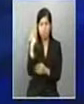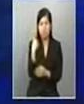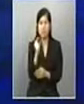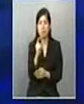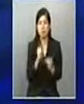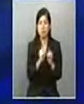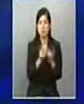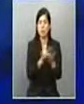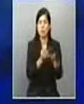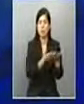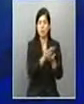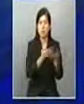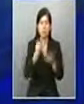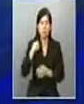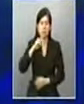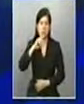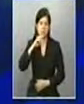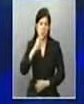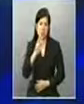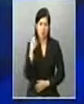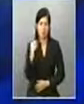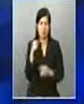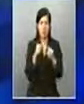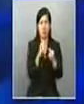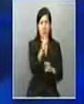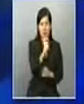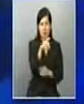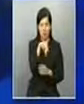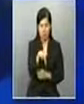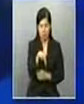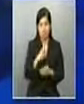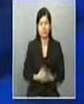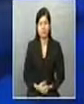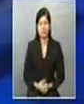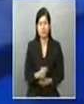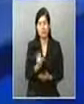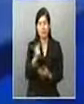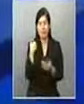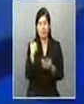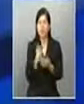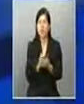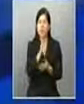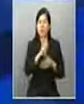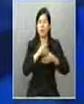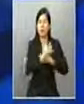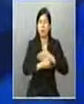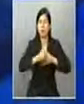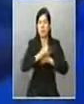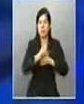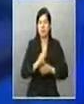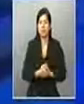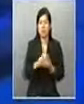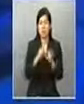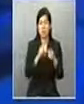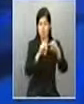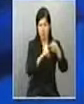าถึง2รอบด้วยกันในกรณีของวันอังคารและวันพุธที่ผ่านมานะคะซึ่งก็จะมีทั้งรัสเซียซาอุดิอาระเบียนะคะ